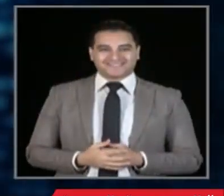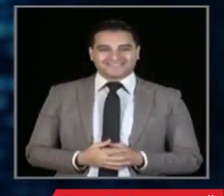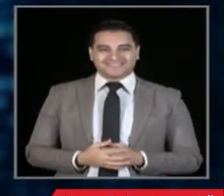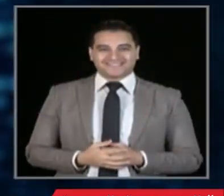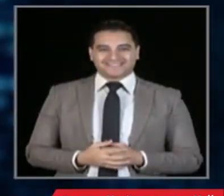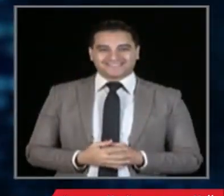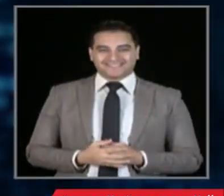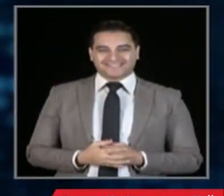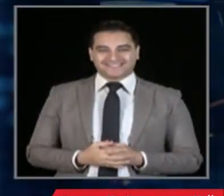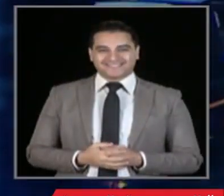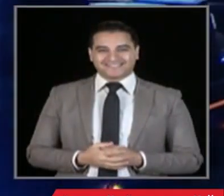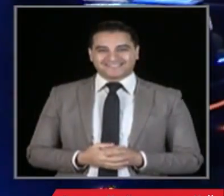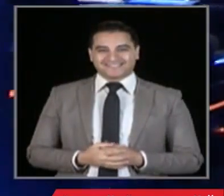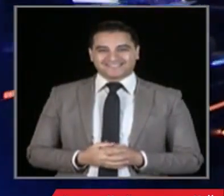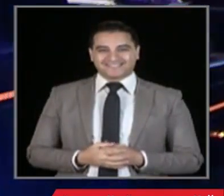المعرفة.